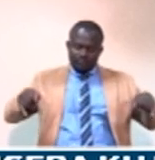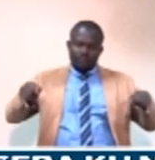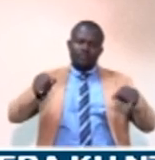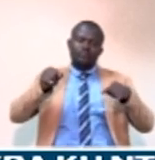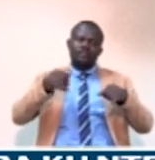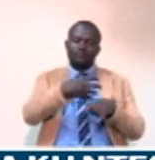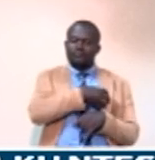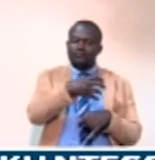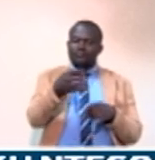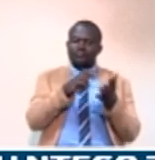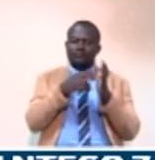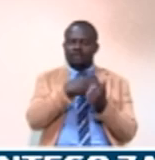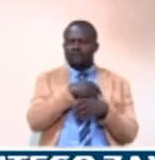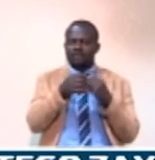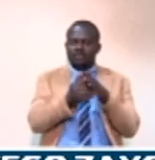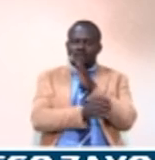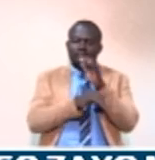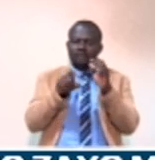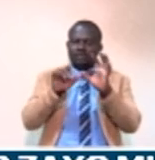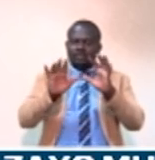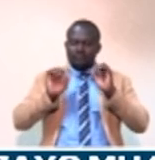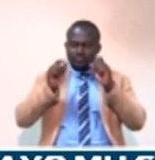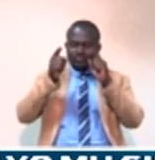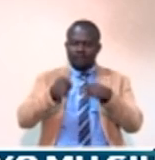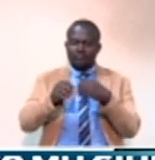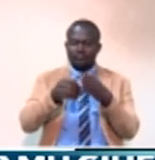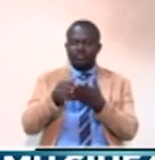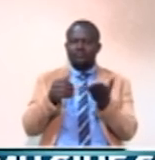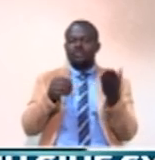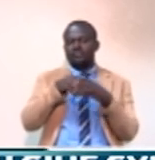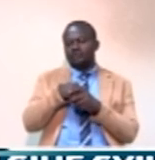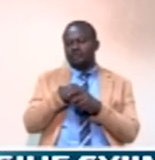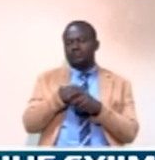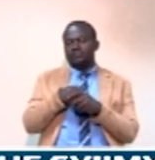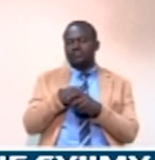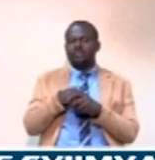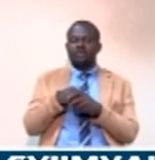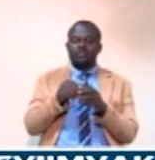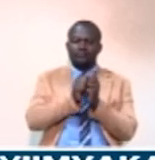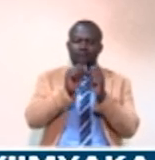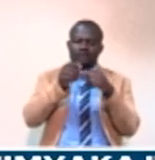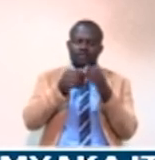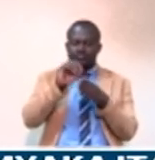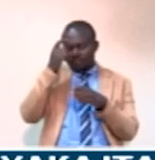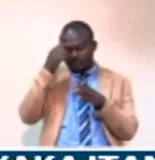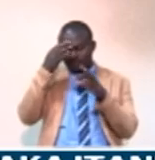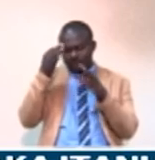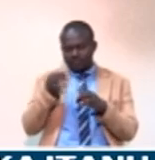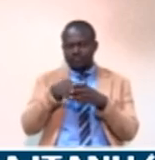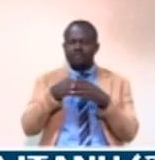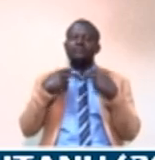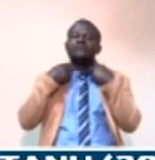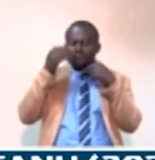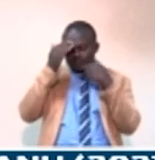bukungu bw'igihugu, twakirinze kugira aho ngaho mu gupfusha ndetse no mu kugira aho leta ifata ingamba zo gushyira muri lockdown, kuko